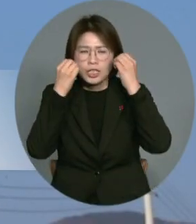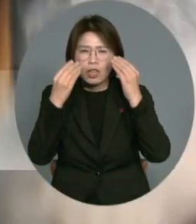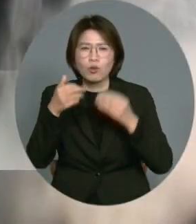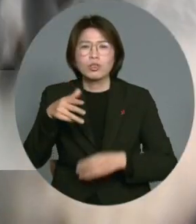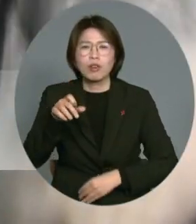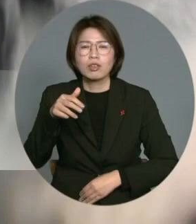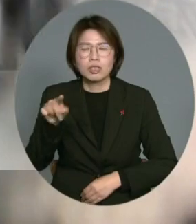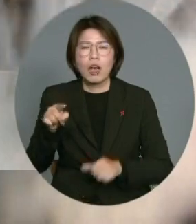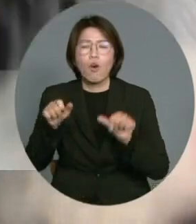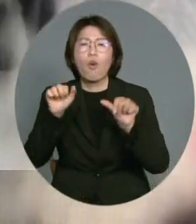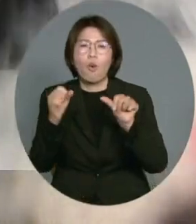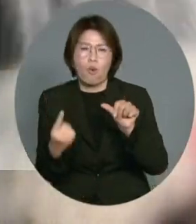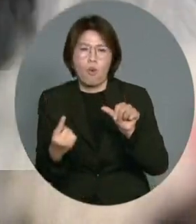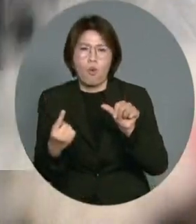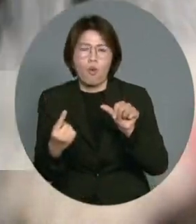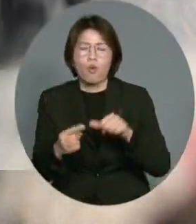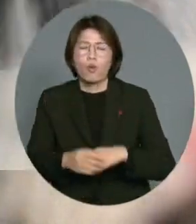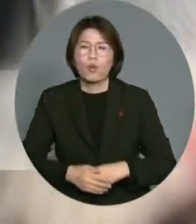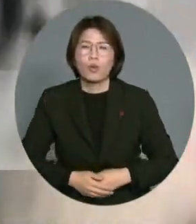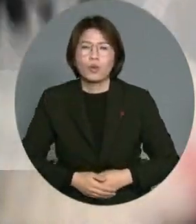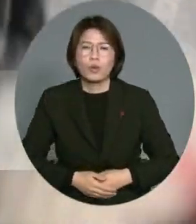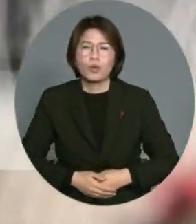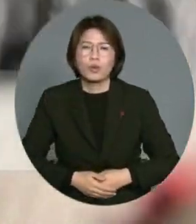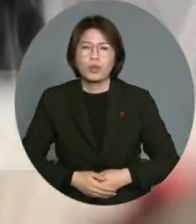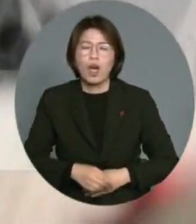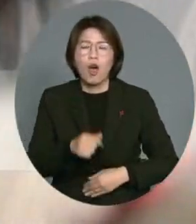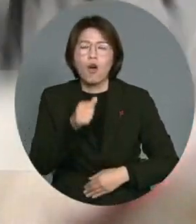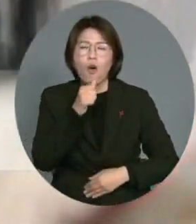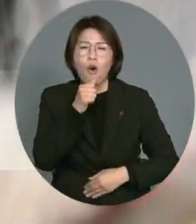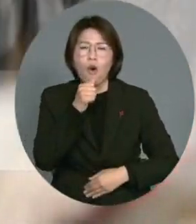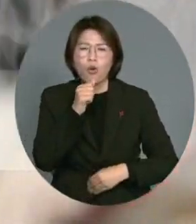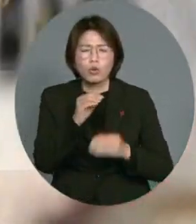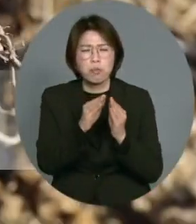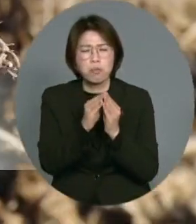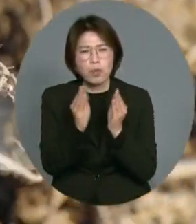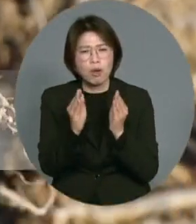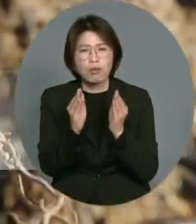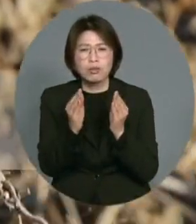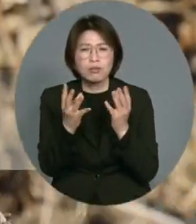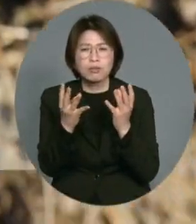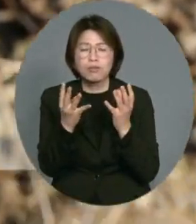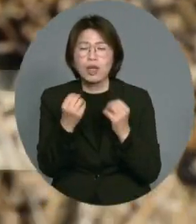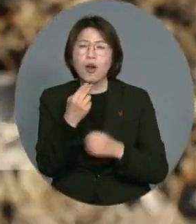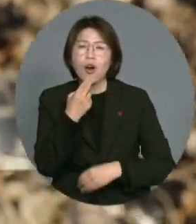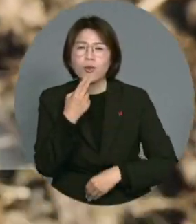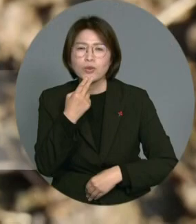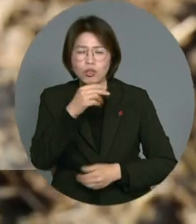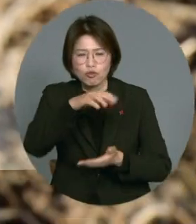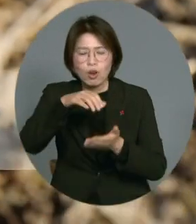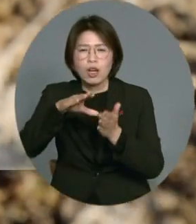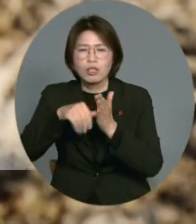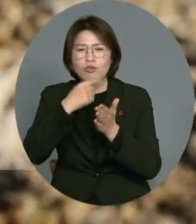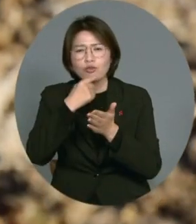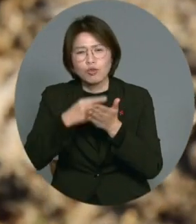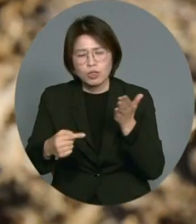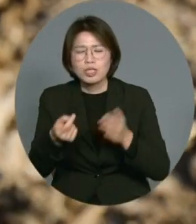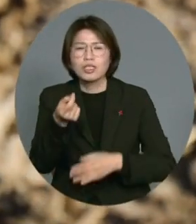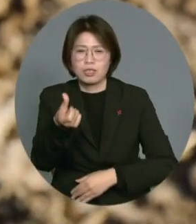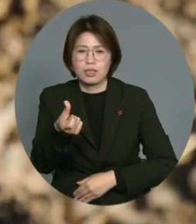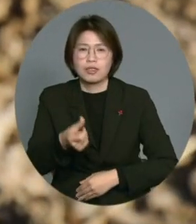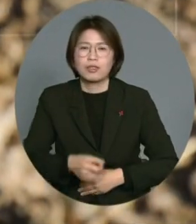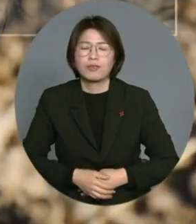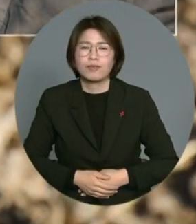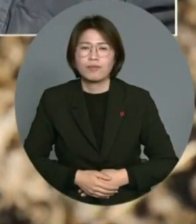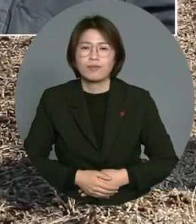5호가 주력 품종입니다. 특히 콩 꼬투리가 잘 터지지 않아 수확할 때 손실도 적다는 게 큰